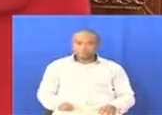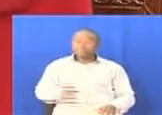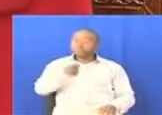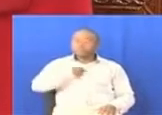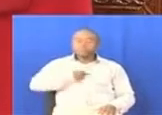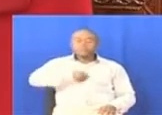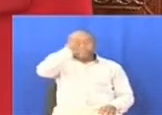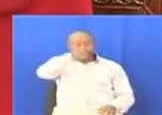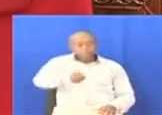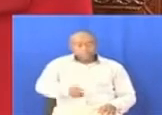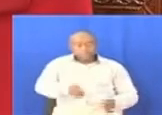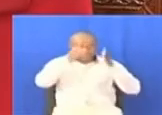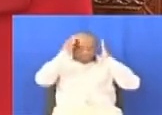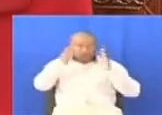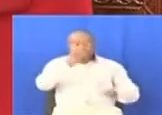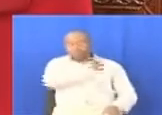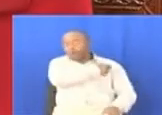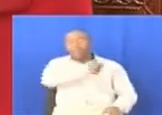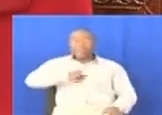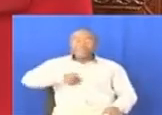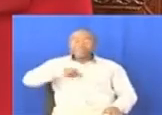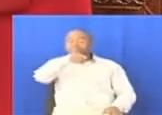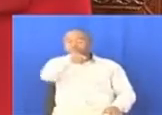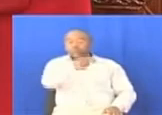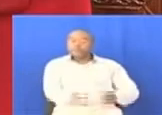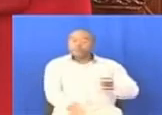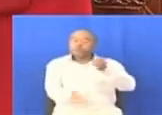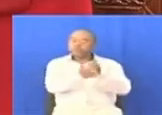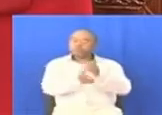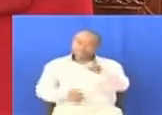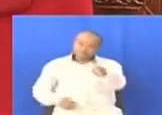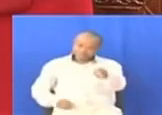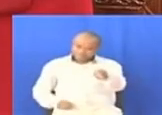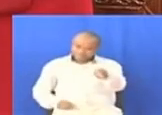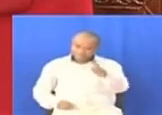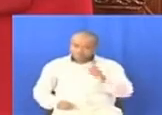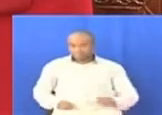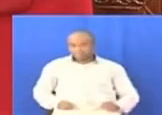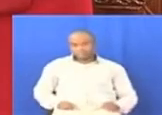ninampongeza Rais John Joseph Pombe Magufuli